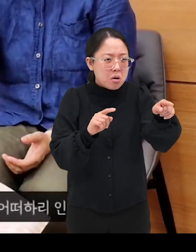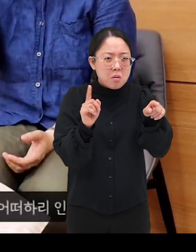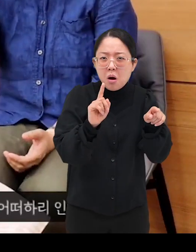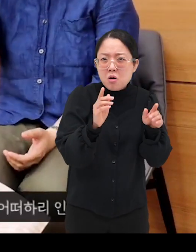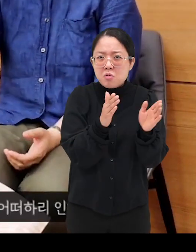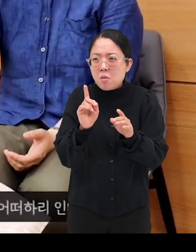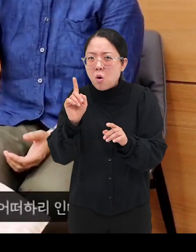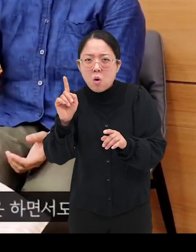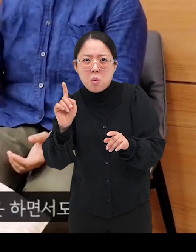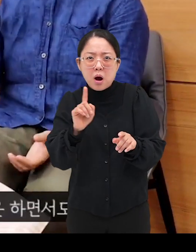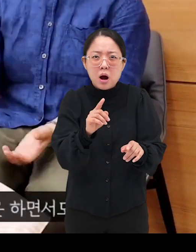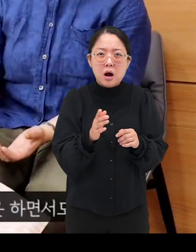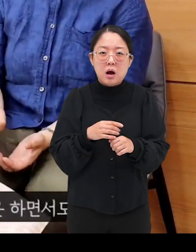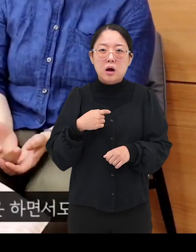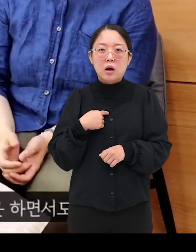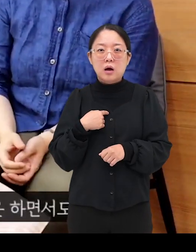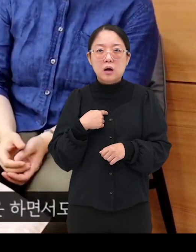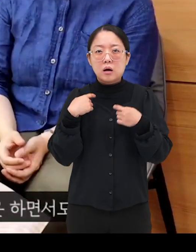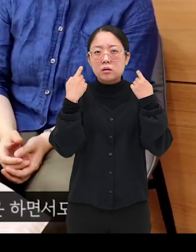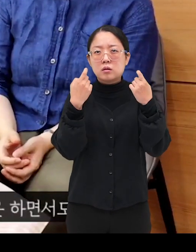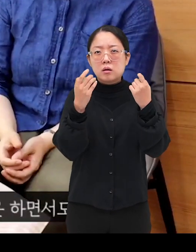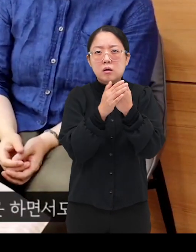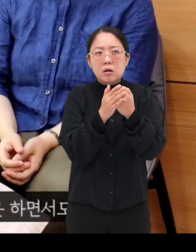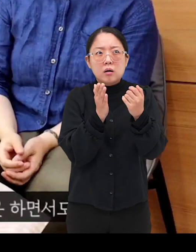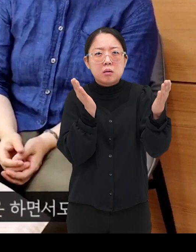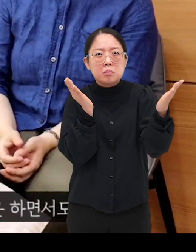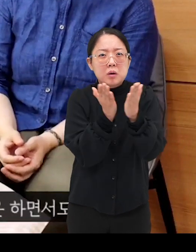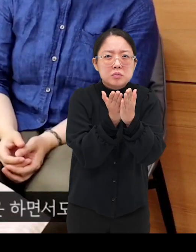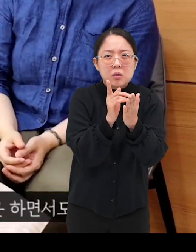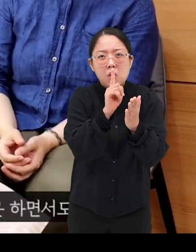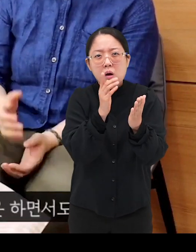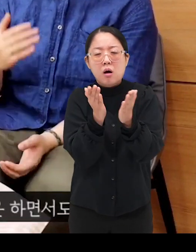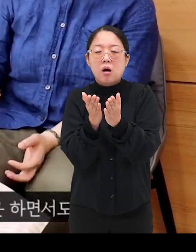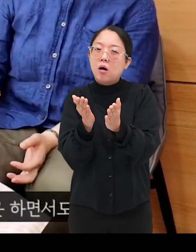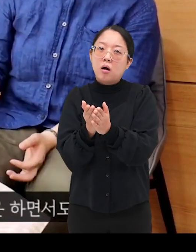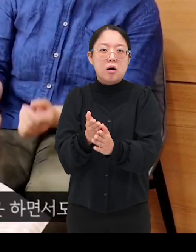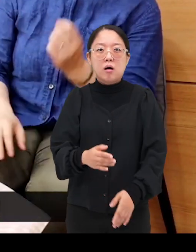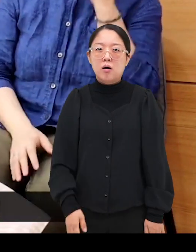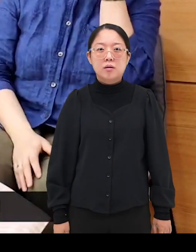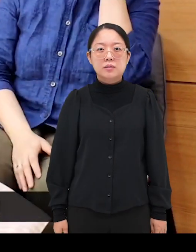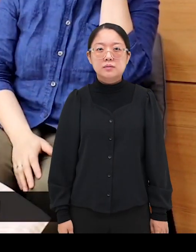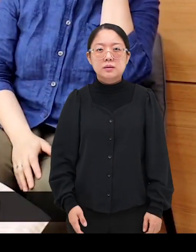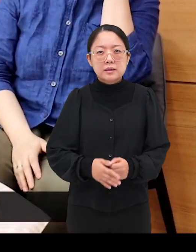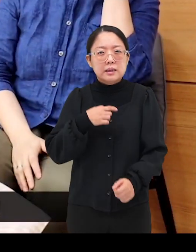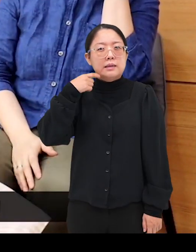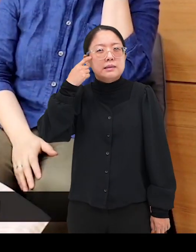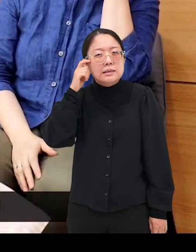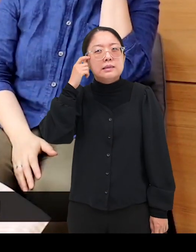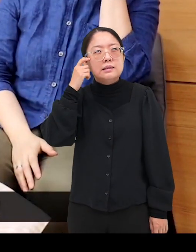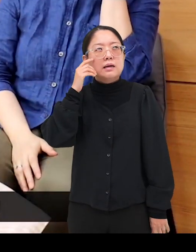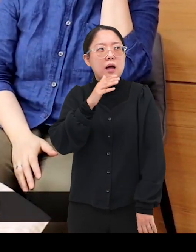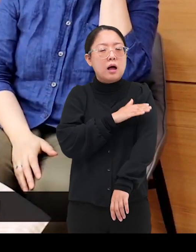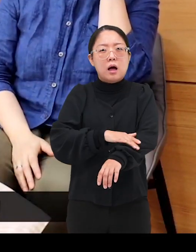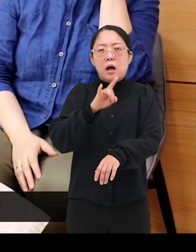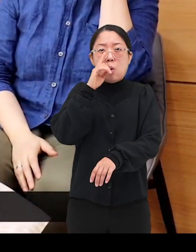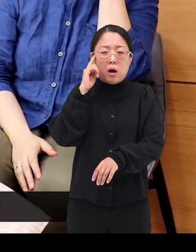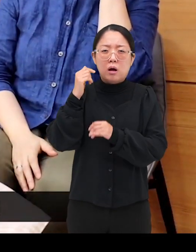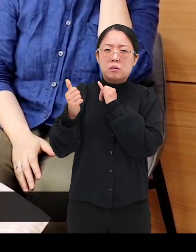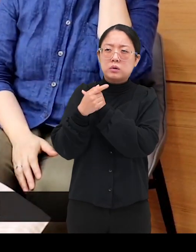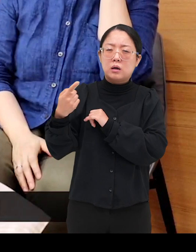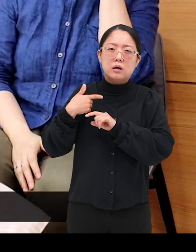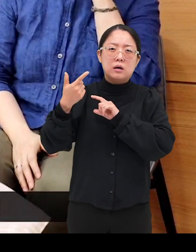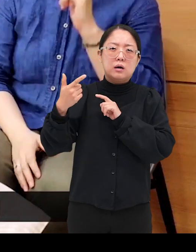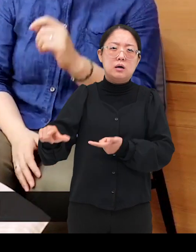저런들 어떠하리인데 근데 그게 사실 저는 여행 취지에 맞다고 생각을 하면서도 이게 내려놓기가 잘 안 되는 그런